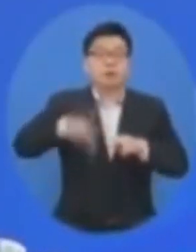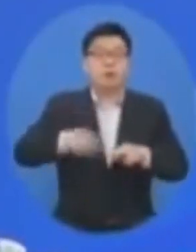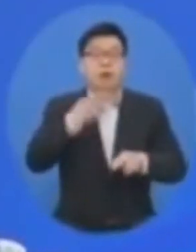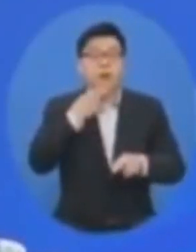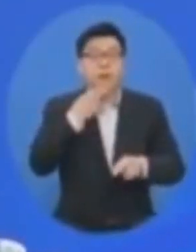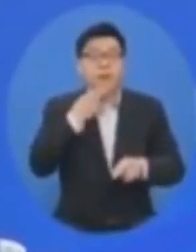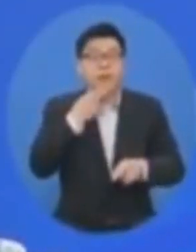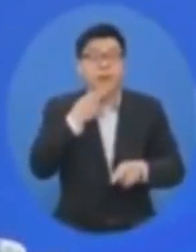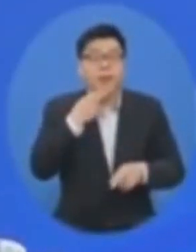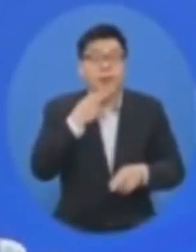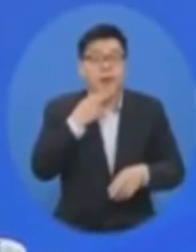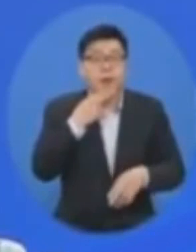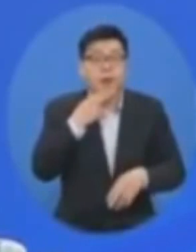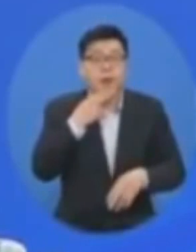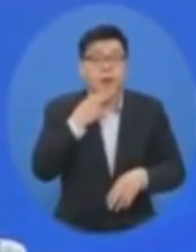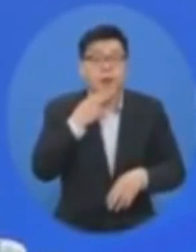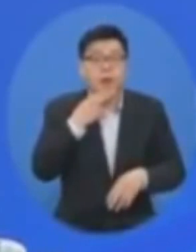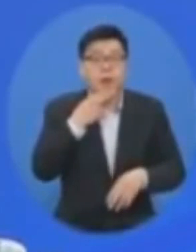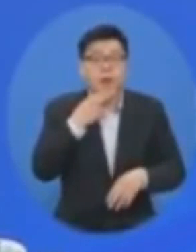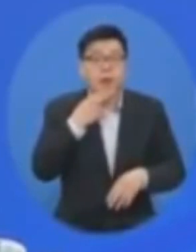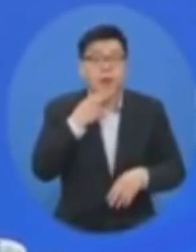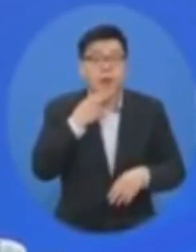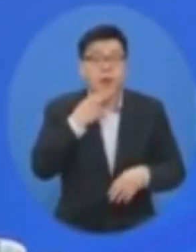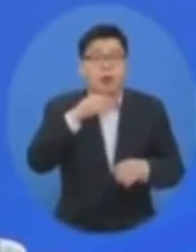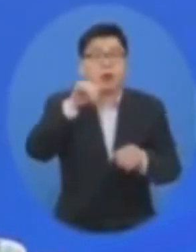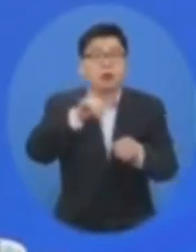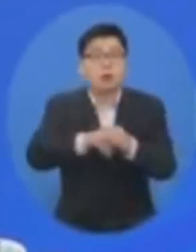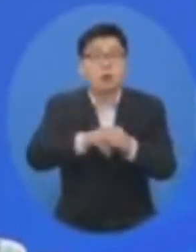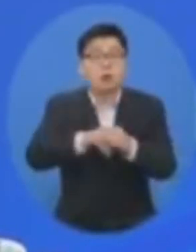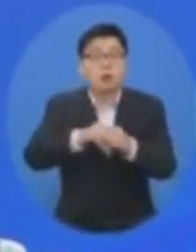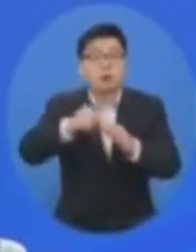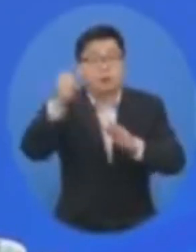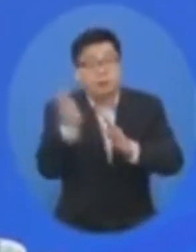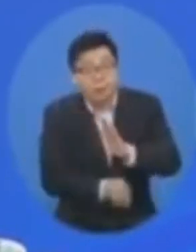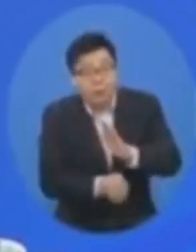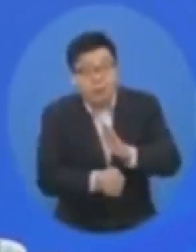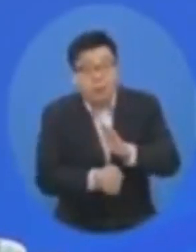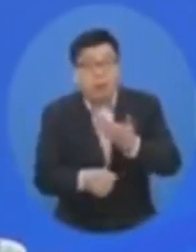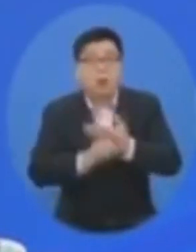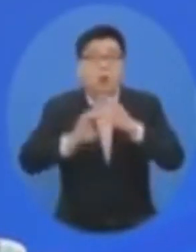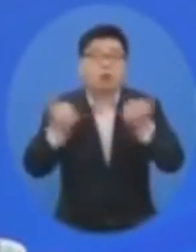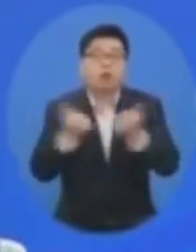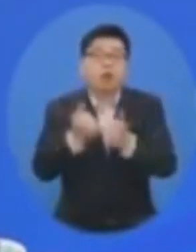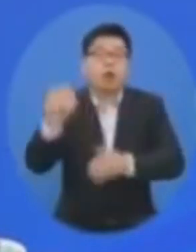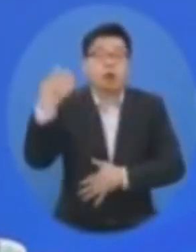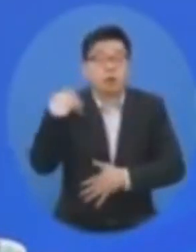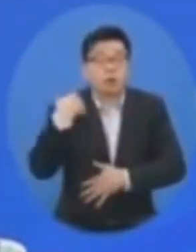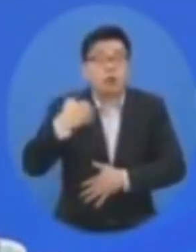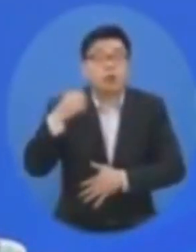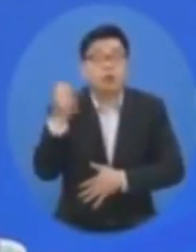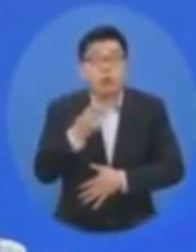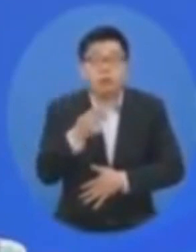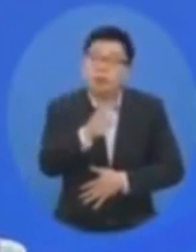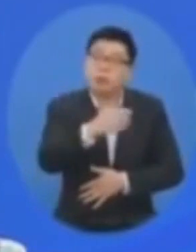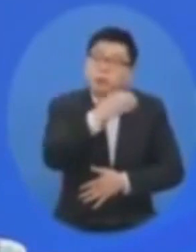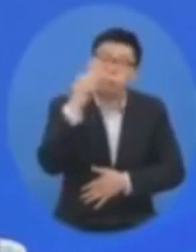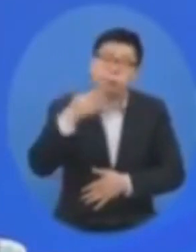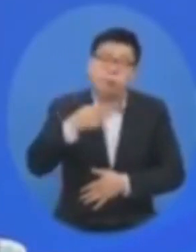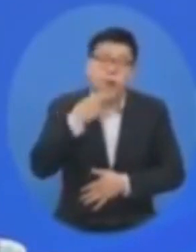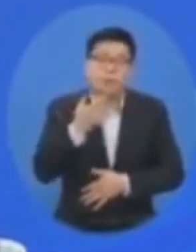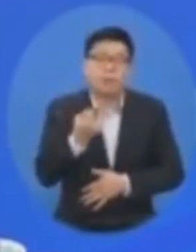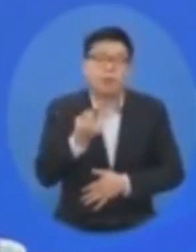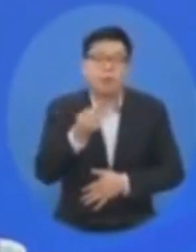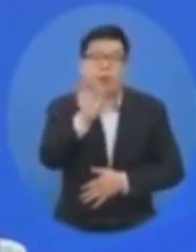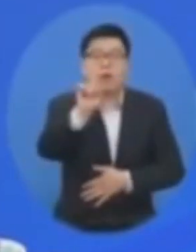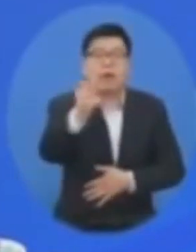하고 그 선거 떨어지면 또 국회의원 계속 해먹으려고 하는 거 아니에요. 그게 그 정당합니까? 그리고